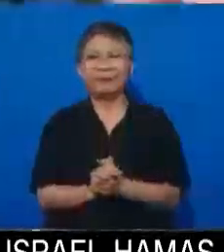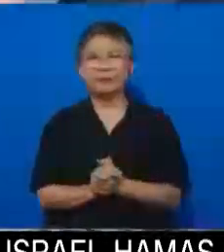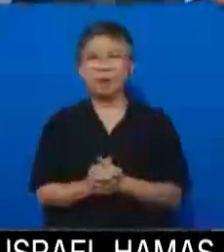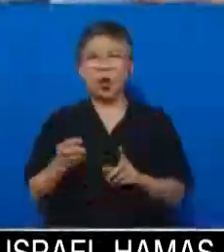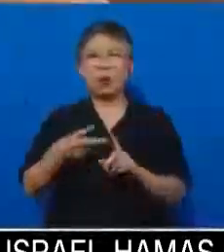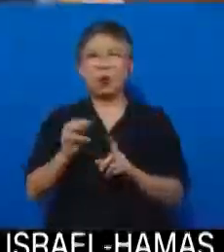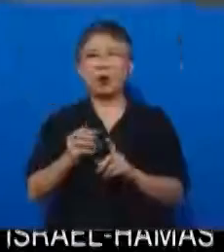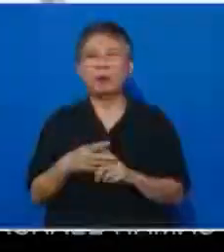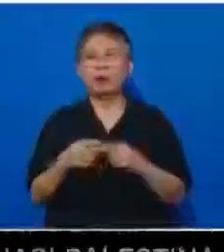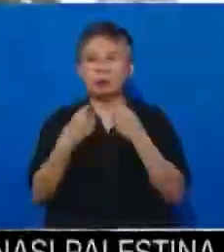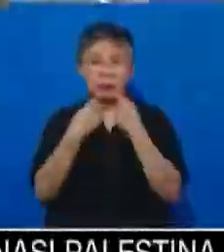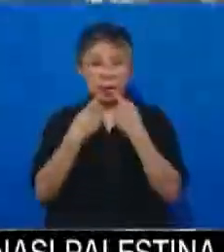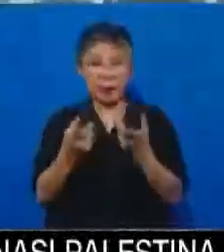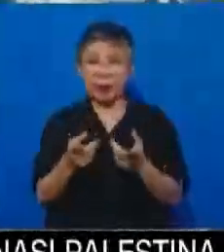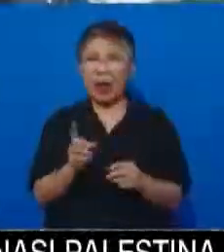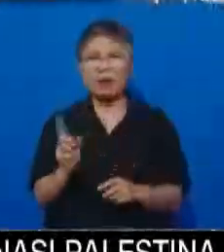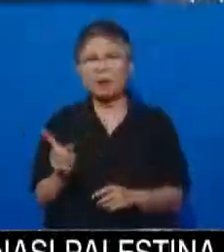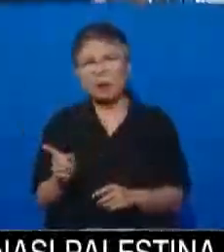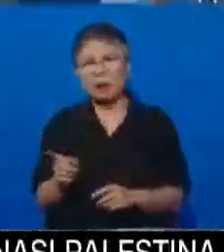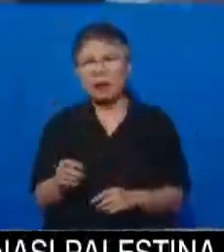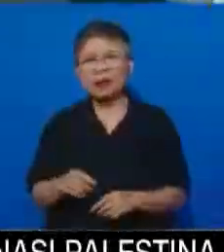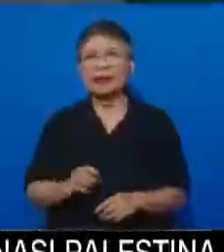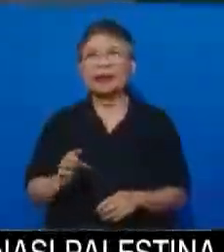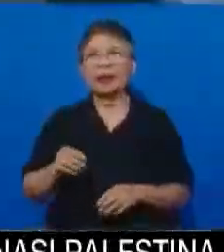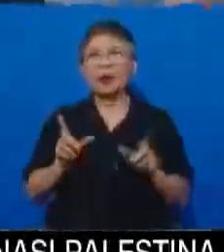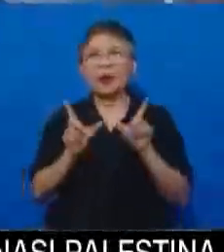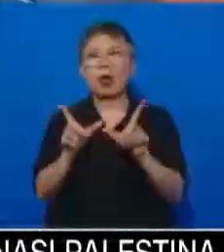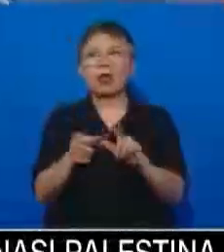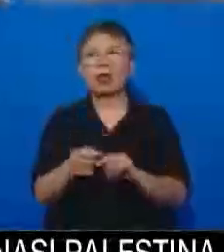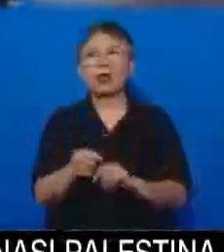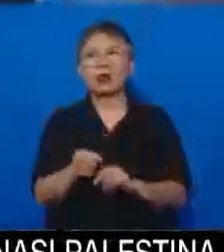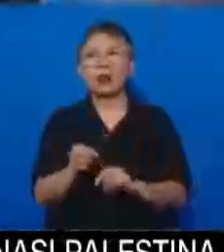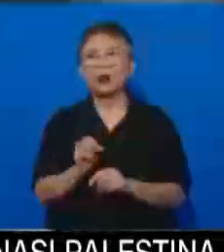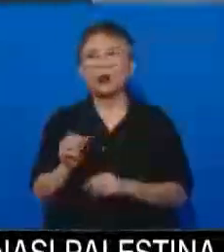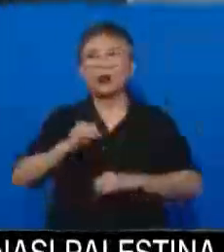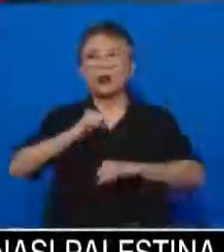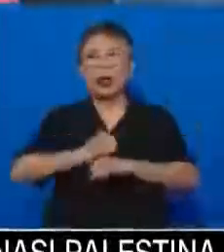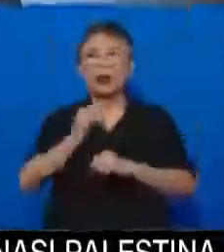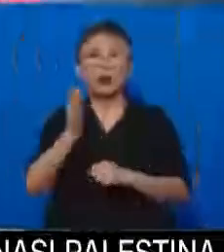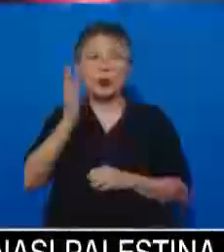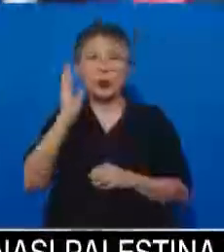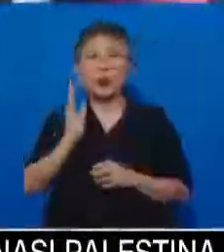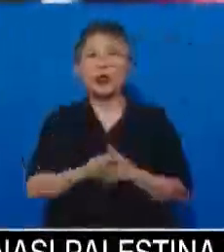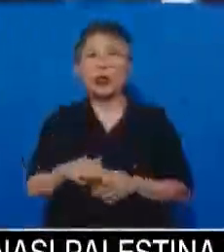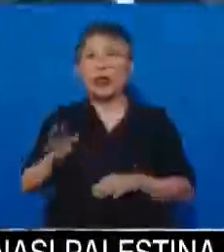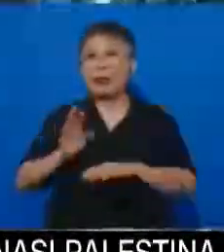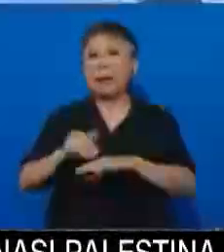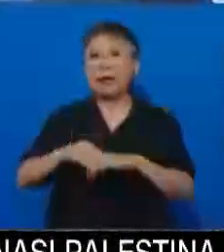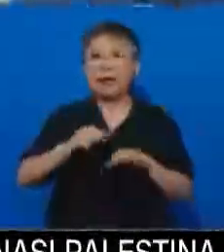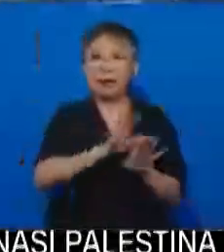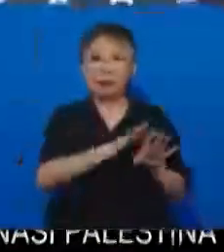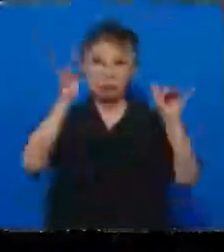Bobi masih belum menyampaikan sebab-musabab kedatangan wali kota Medan yang juga adik ipar cawapres Gibran Rakabuming Raka